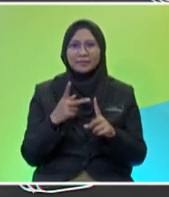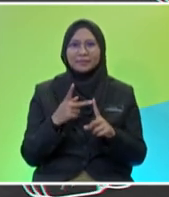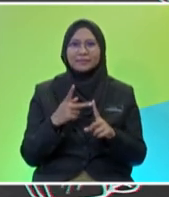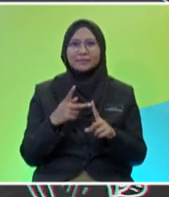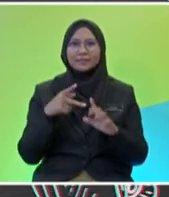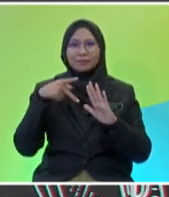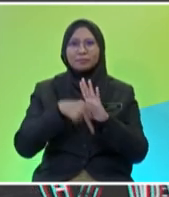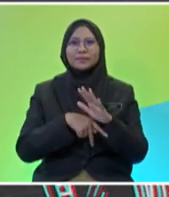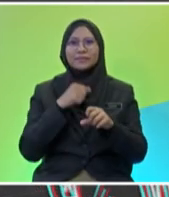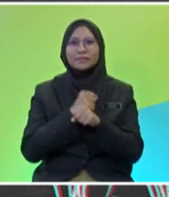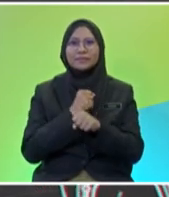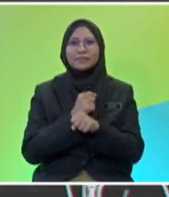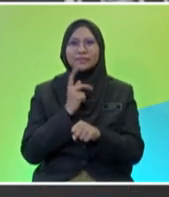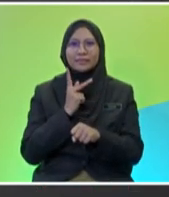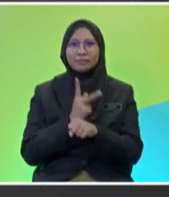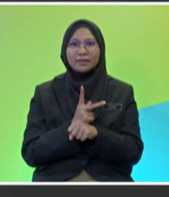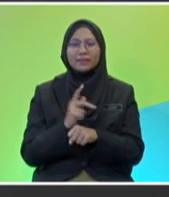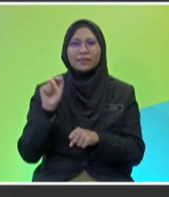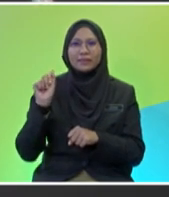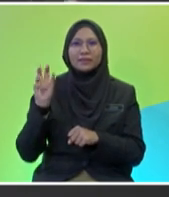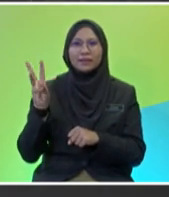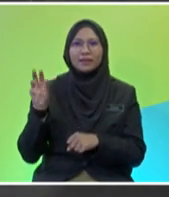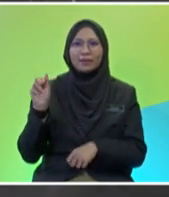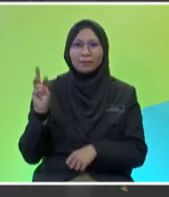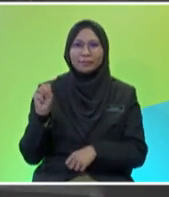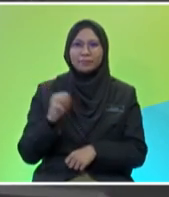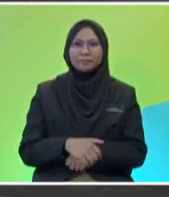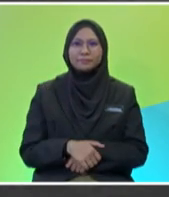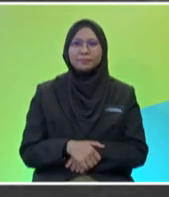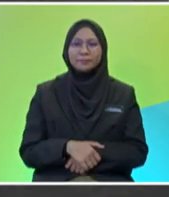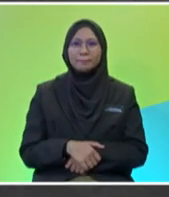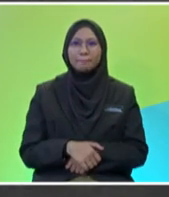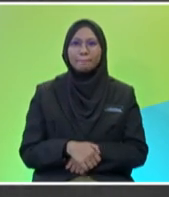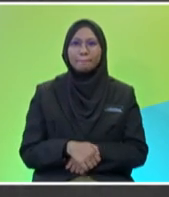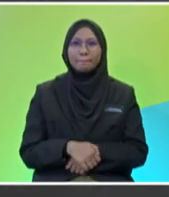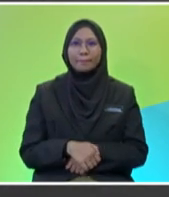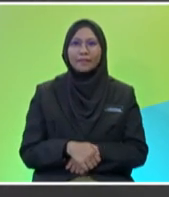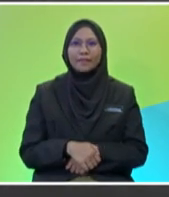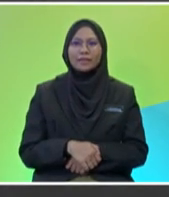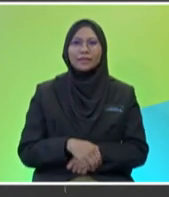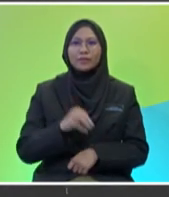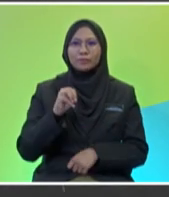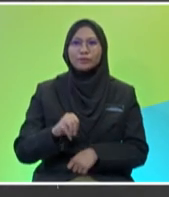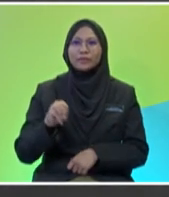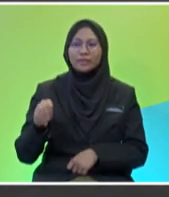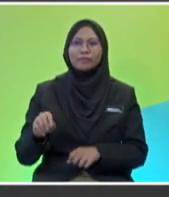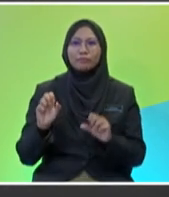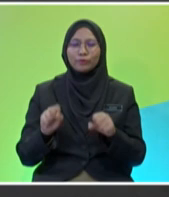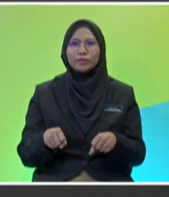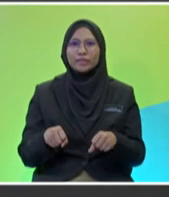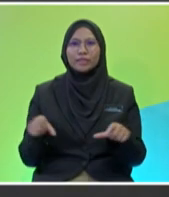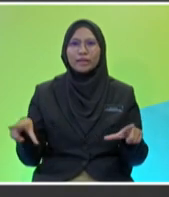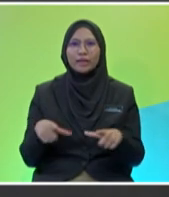penghematan awam Oke Seterusnya murid-murid boleh mengamalkan eee nilai berterima kasih Bagaimana